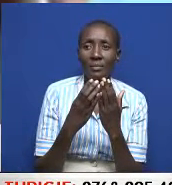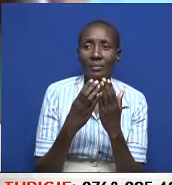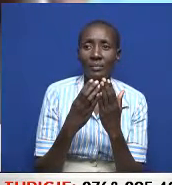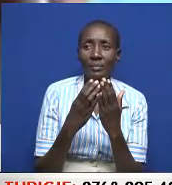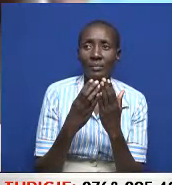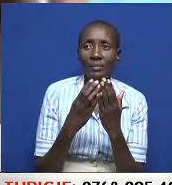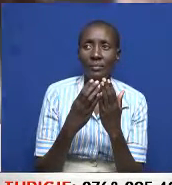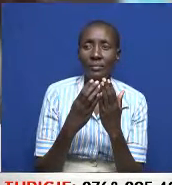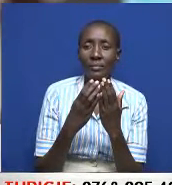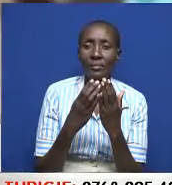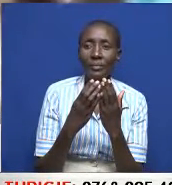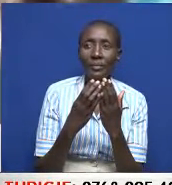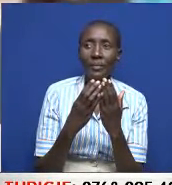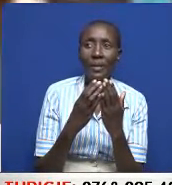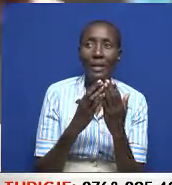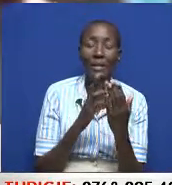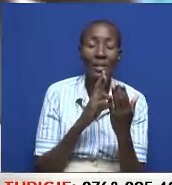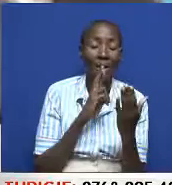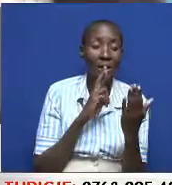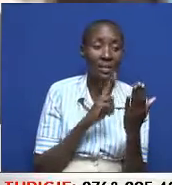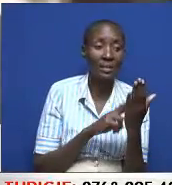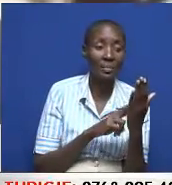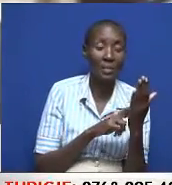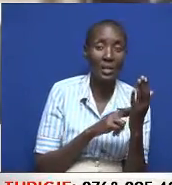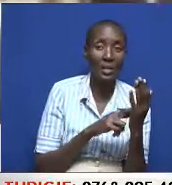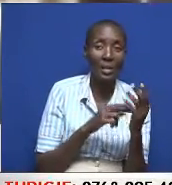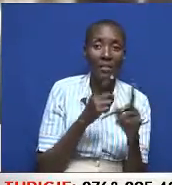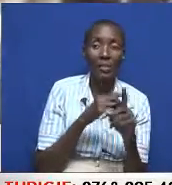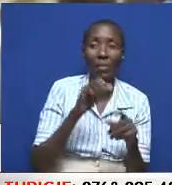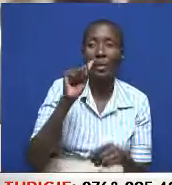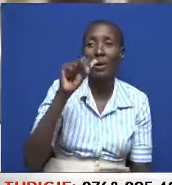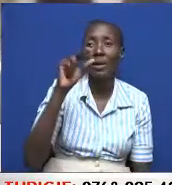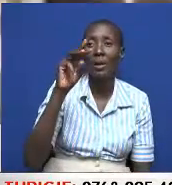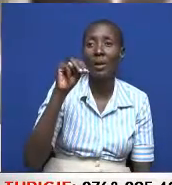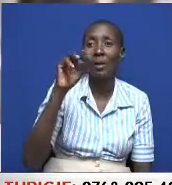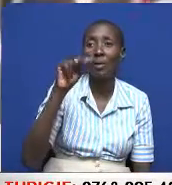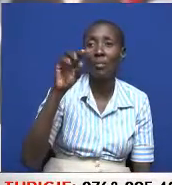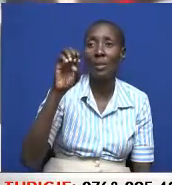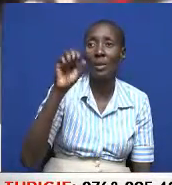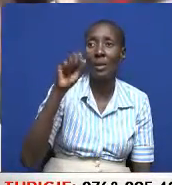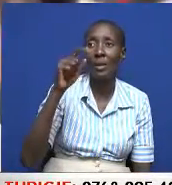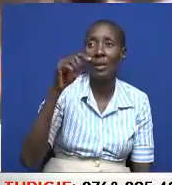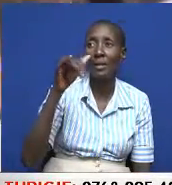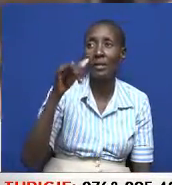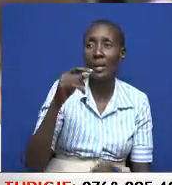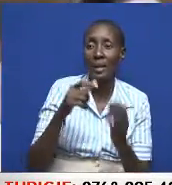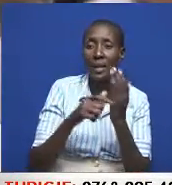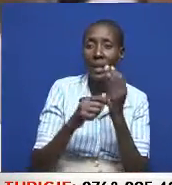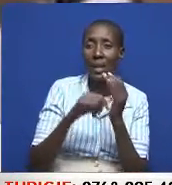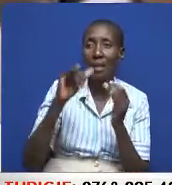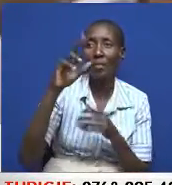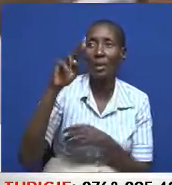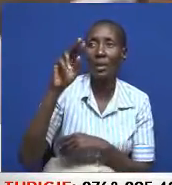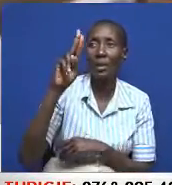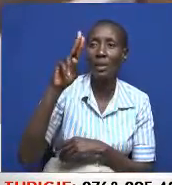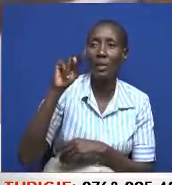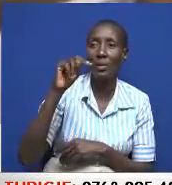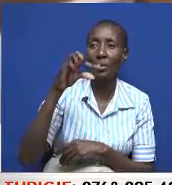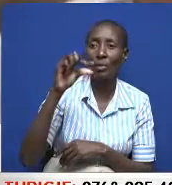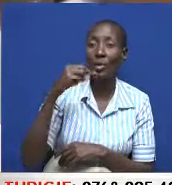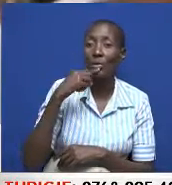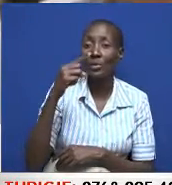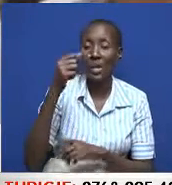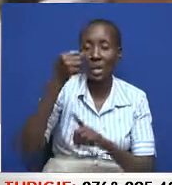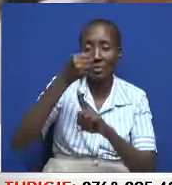Mmoja ambaye ni mwakilishi wa shirika la Amnesty International hapa nchini Kenya ambaye ni bwana Irungu aweze kunifahamisha jinsi unadhani kwamba nyinyi kama wanaharakati wa kuweza kutetea haki